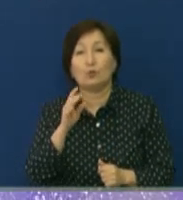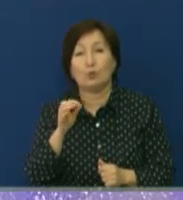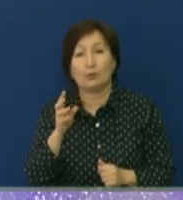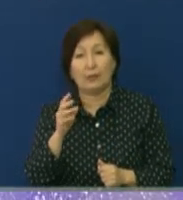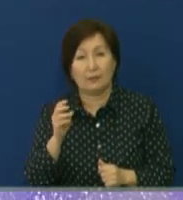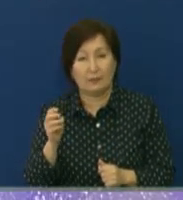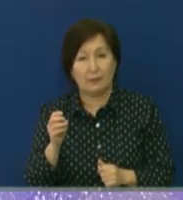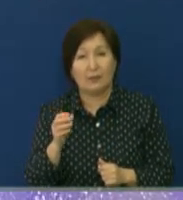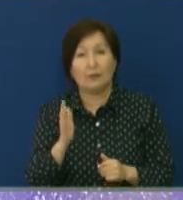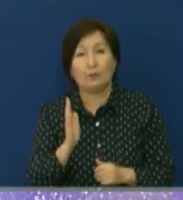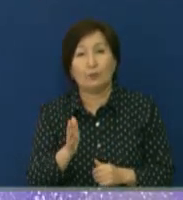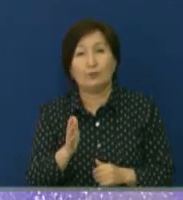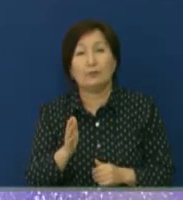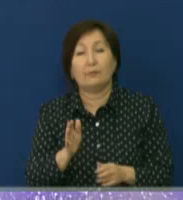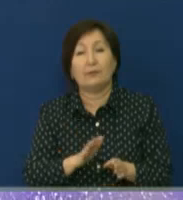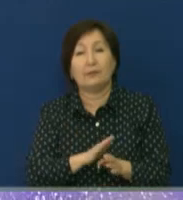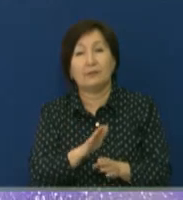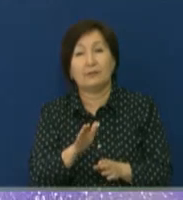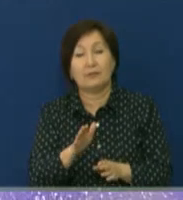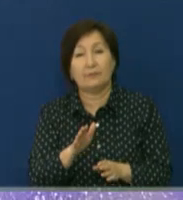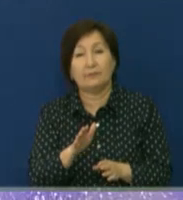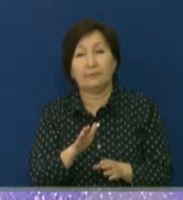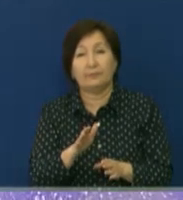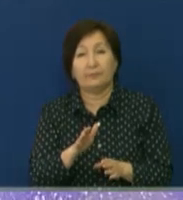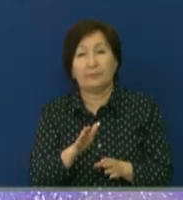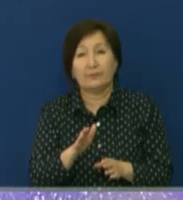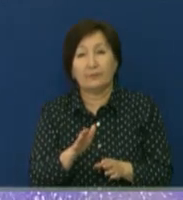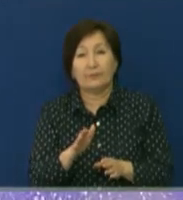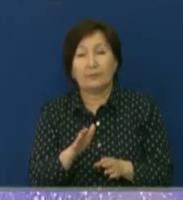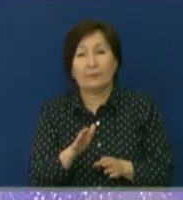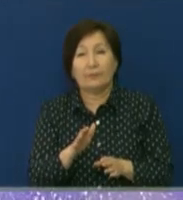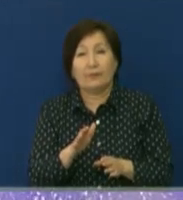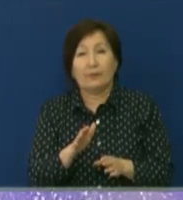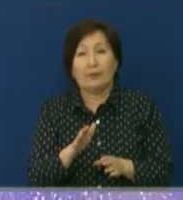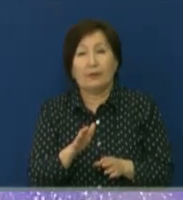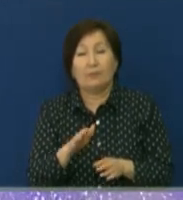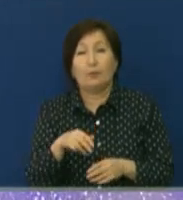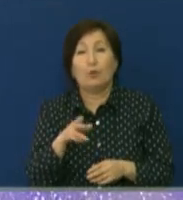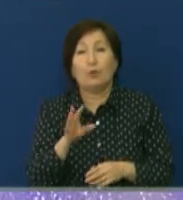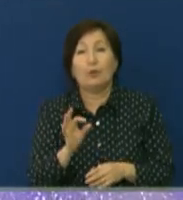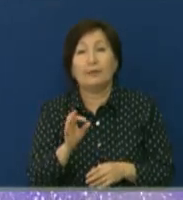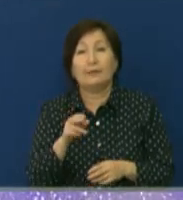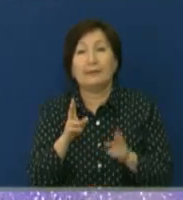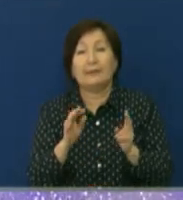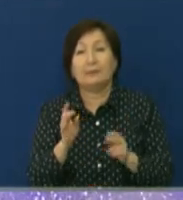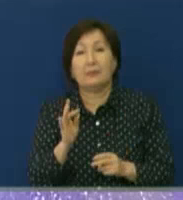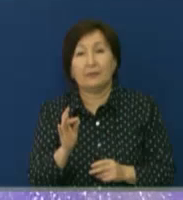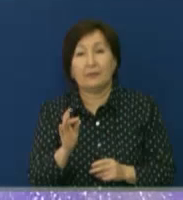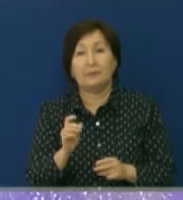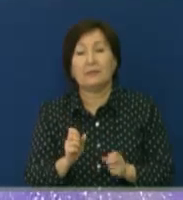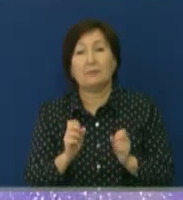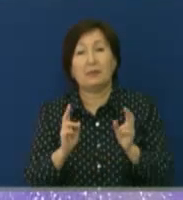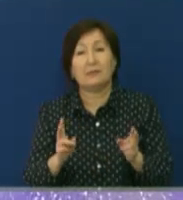будет проводиться по кибербезопасности национальный чемпионат